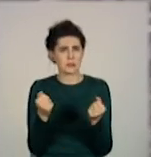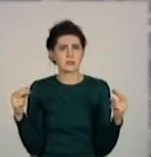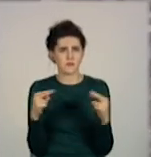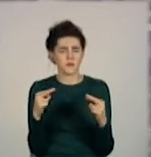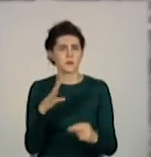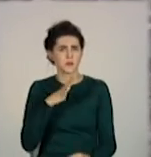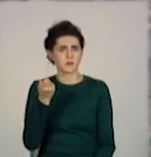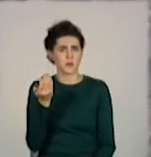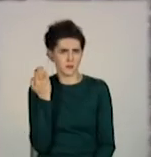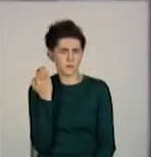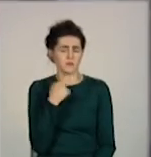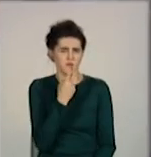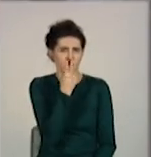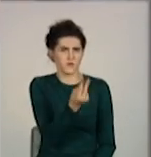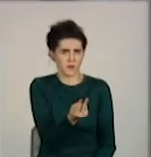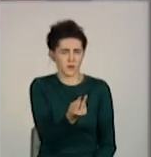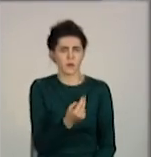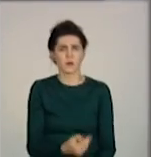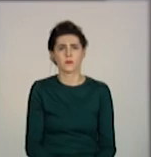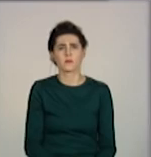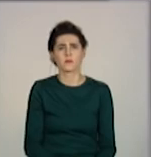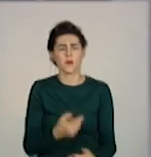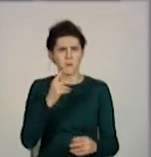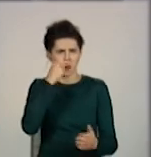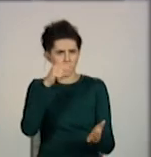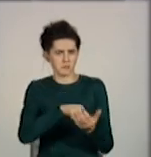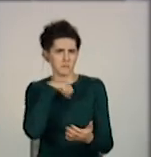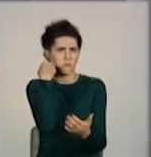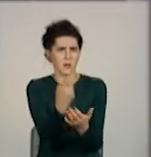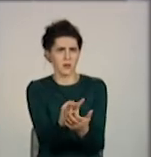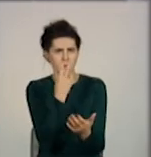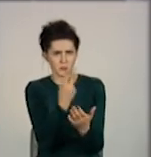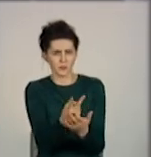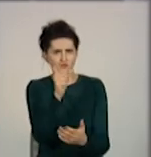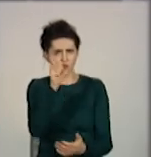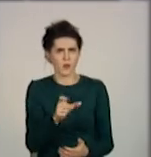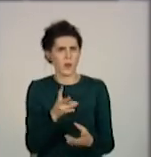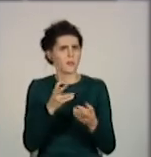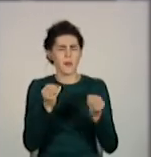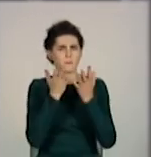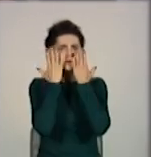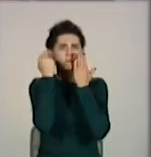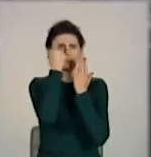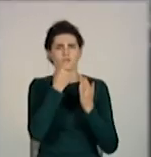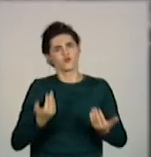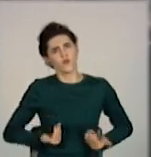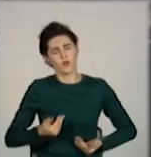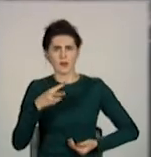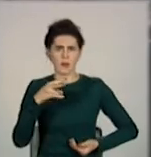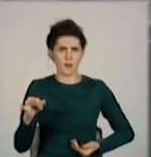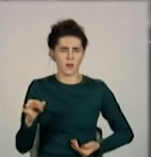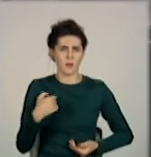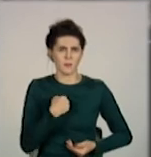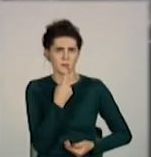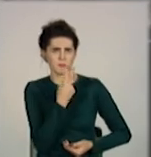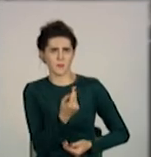яка сталася днями. Була, тобто, поняв, знаєш, коли впала, і вид ще чоловічний, тобто, ну, не бледна. Я думаю, жива і ще лежить. Тут,